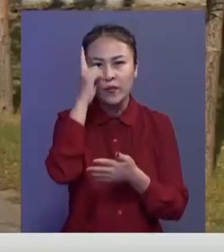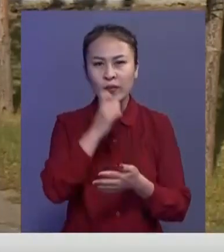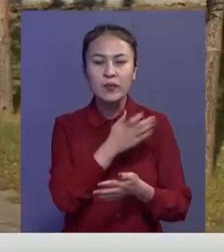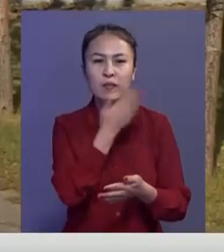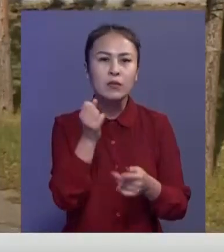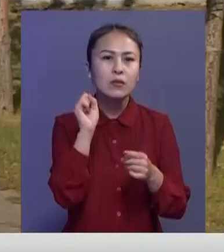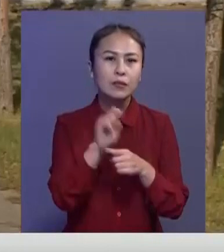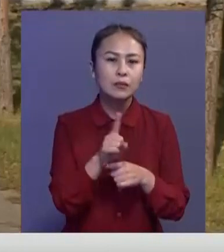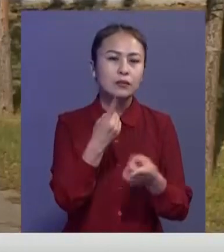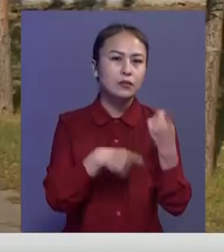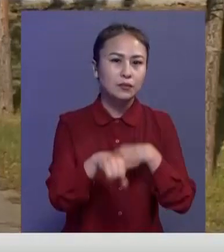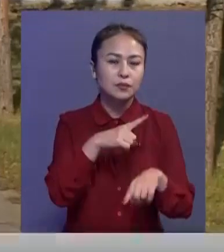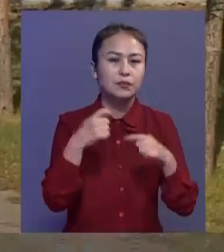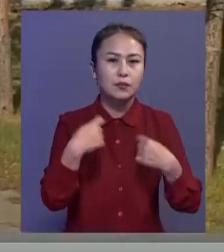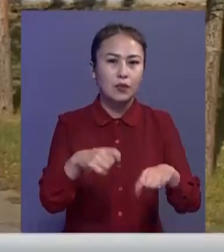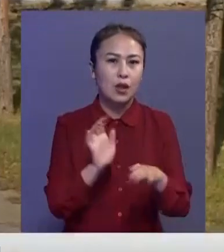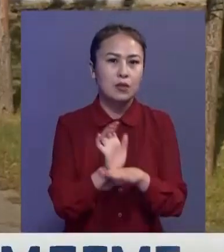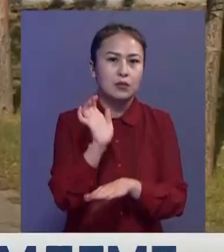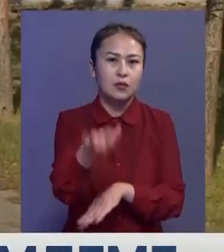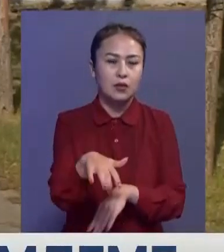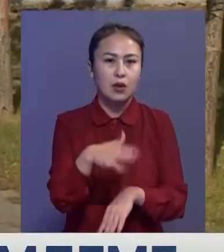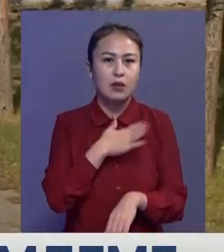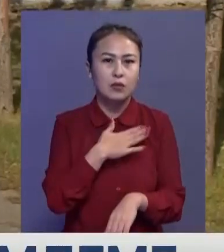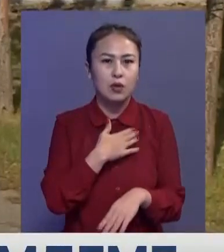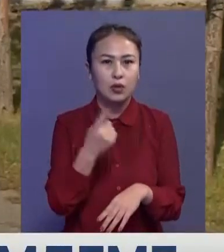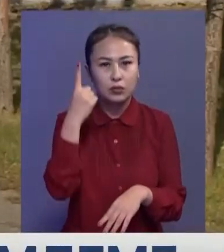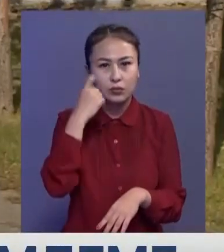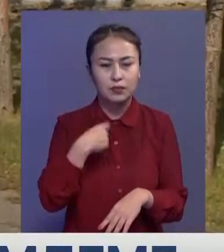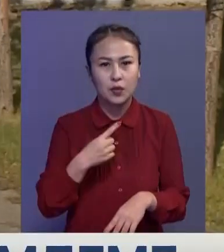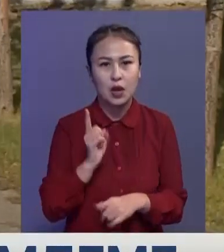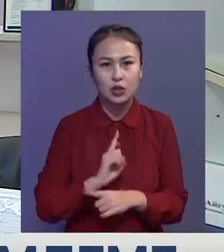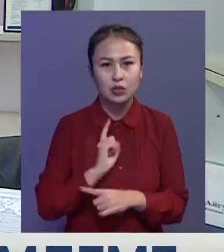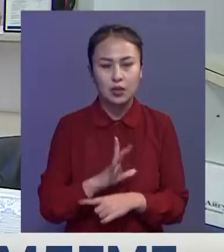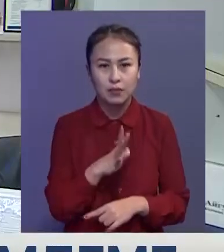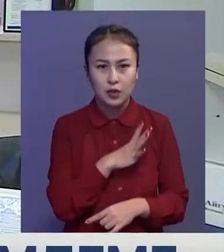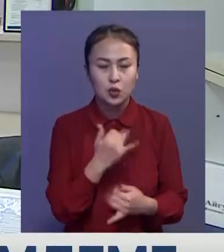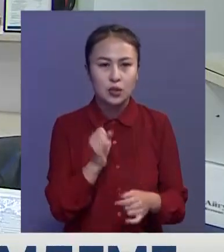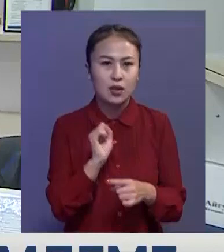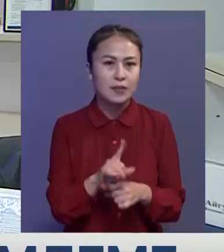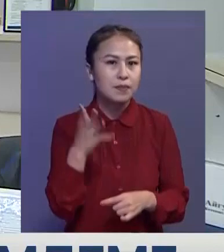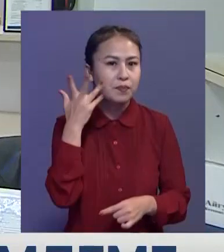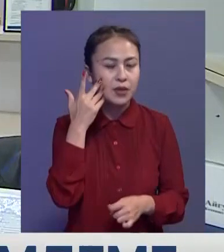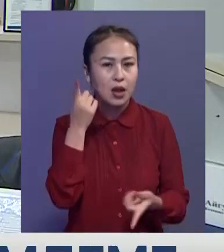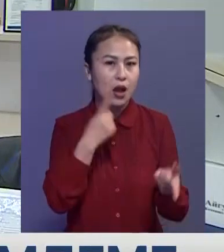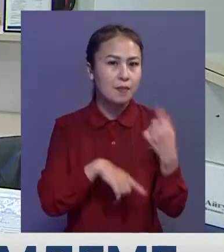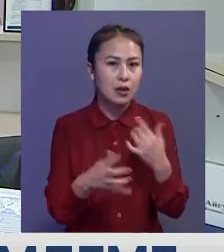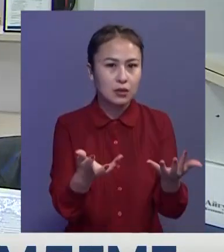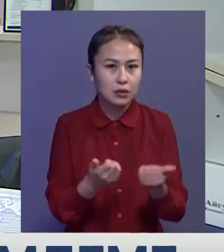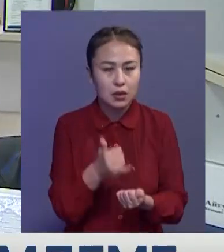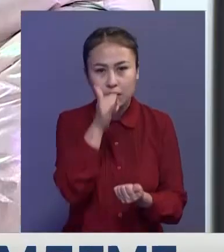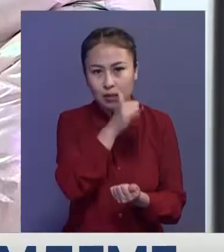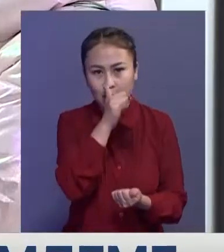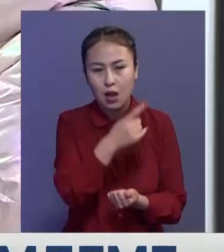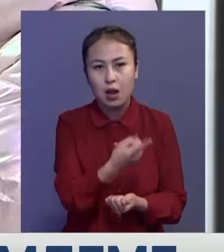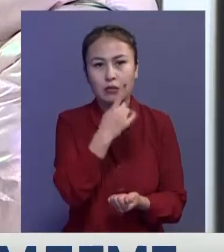заказды қайтадан обратно сатушыға жіберіп қойғаны. А ол мен негіз күтіп отырған заказым болатын. Тапсырыс берген затына қол жеткізе алмаған тек